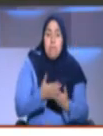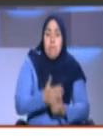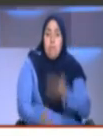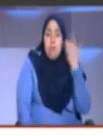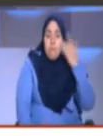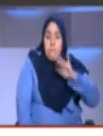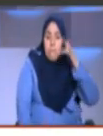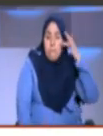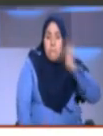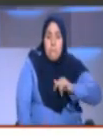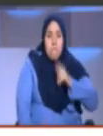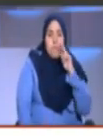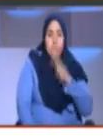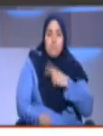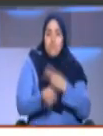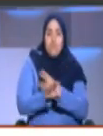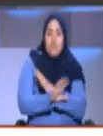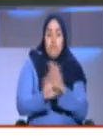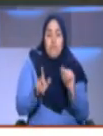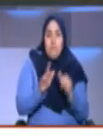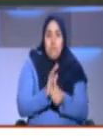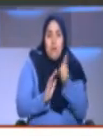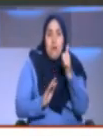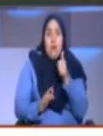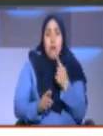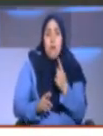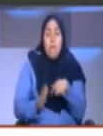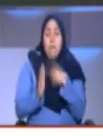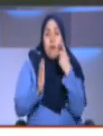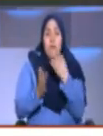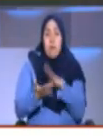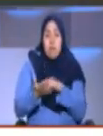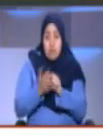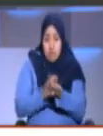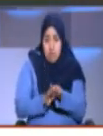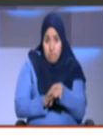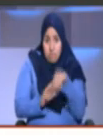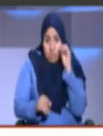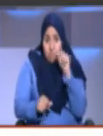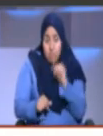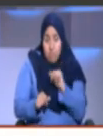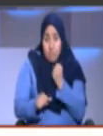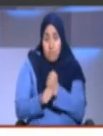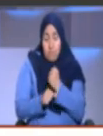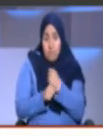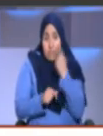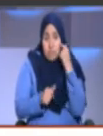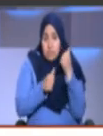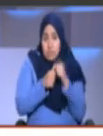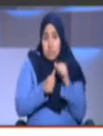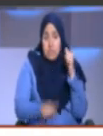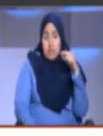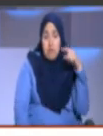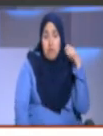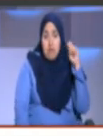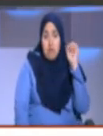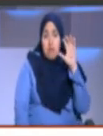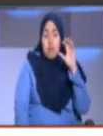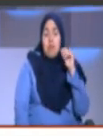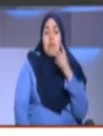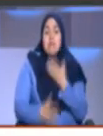منذ الازل. هذا المشروع الحقيقه زي ما ذكر السيد الرئيس استثمارات تصل الى 600 مليار